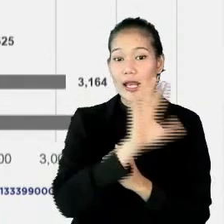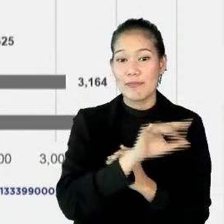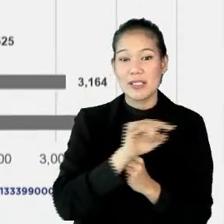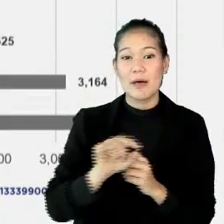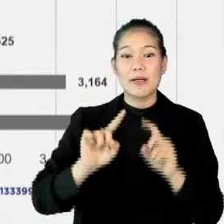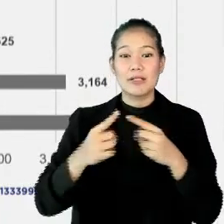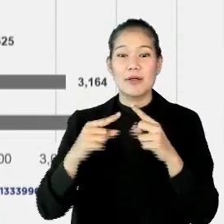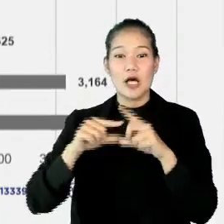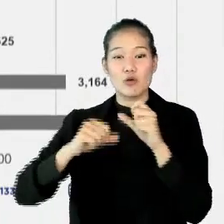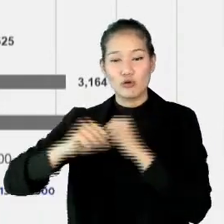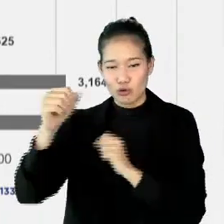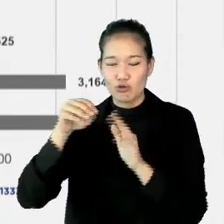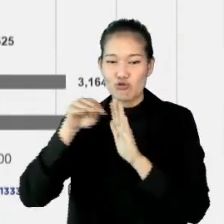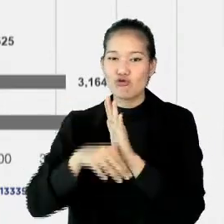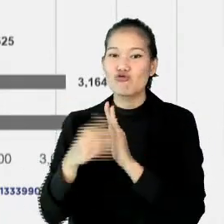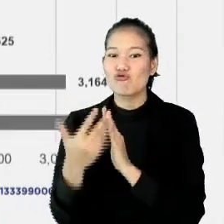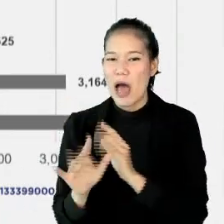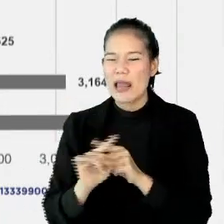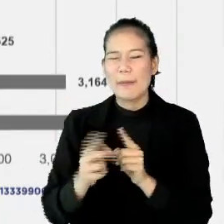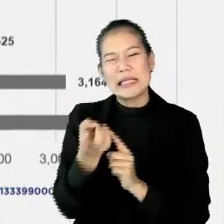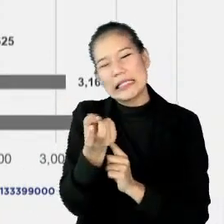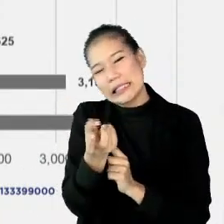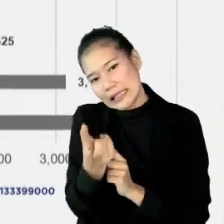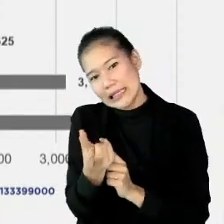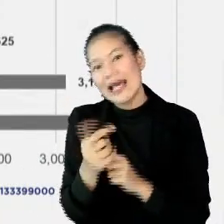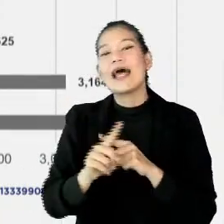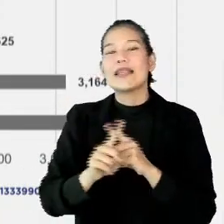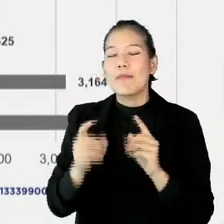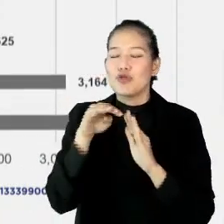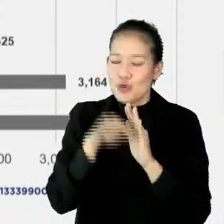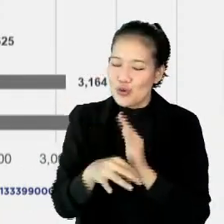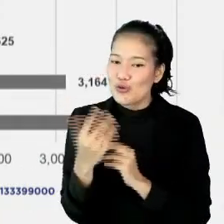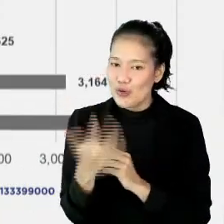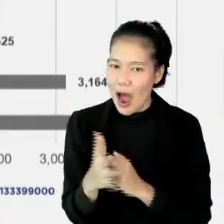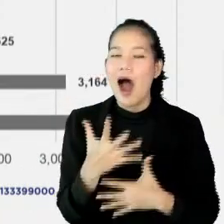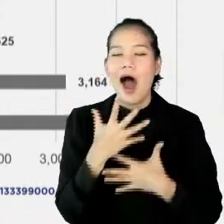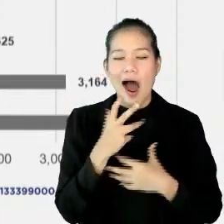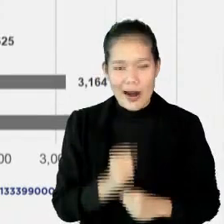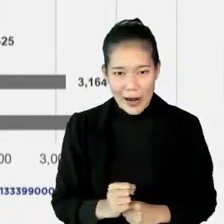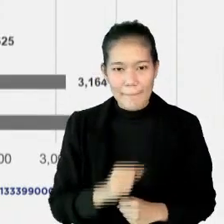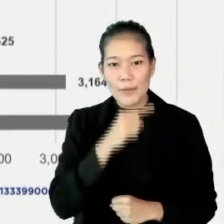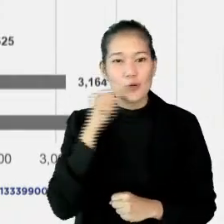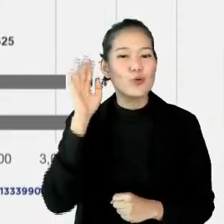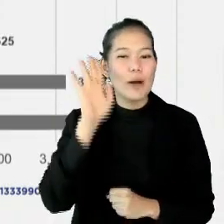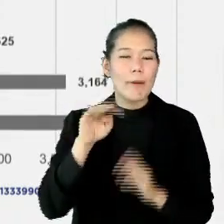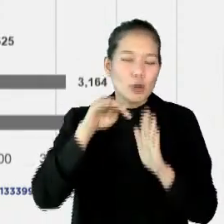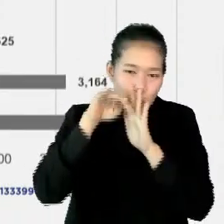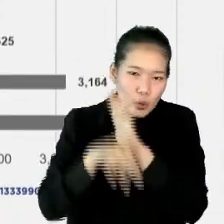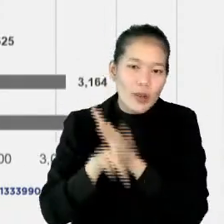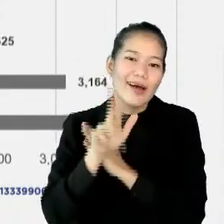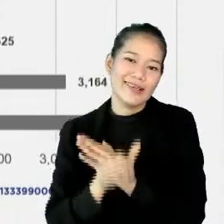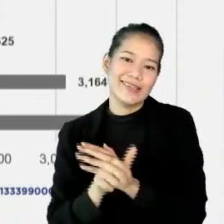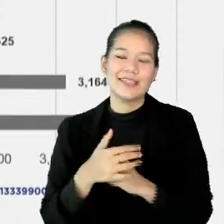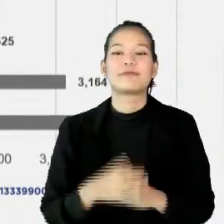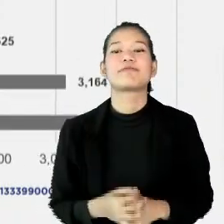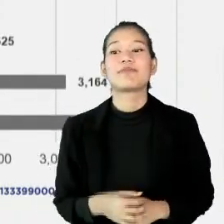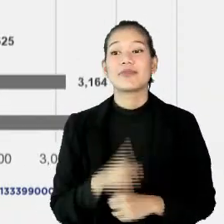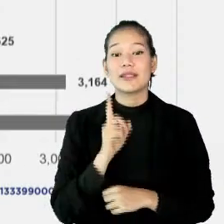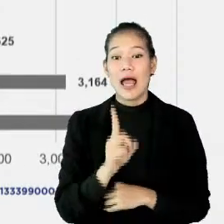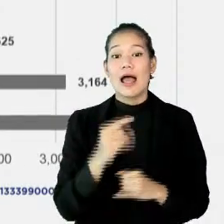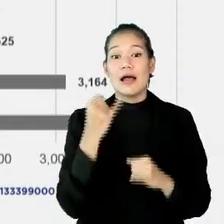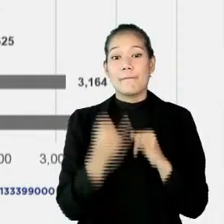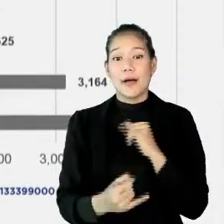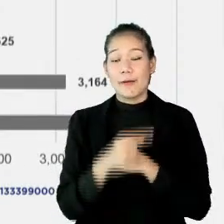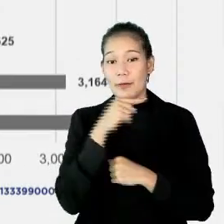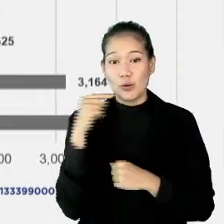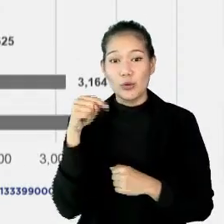sampai 11 Agustus ini sudah mulai turun, tapi turunnya masih sedikit nih, tapi sudah ada penurunan dan kita berharap pekan depan dapat lebih turun lagi. Seminggu